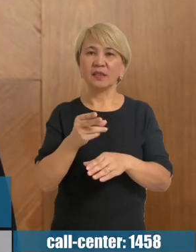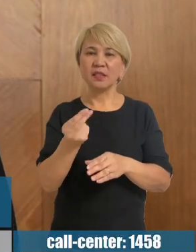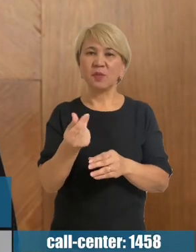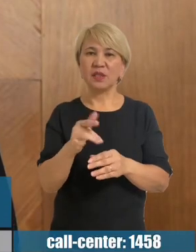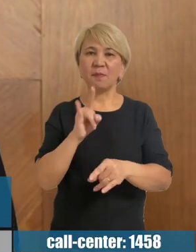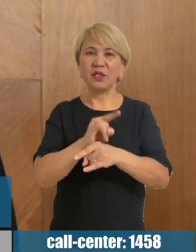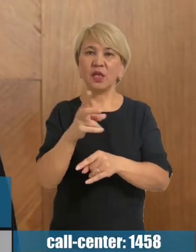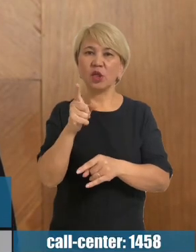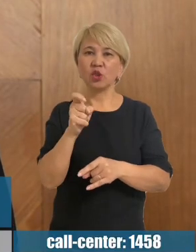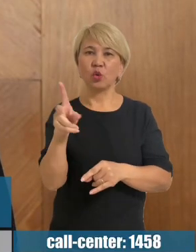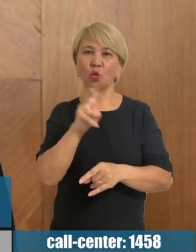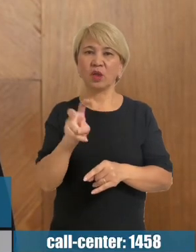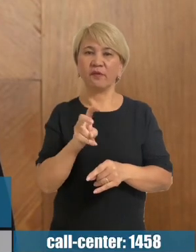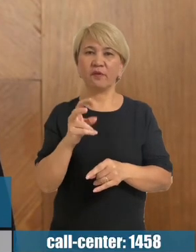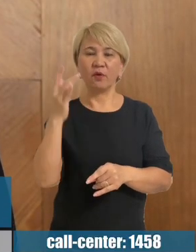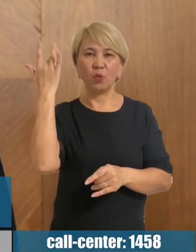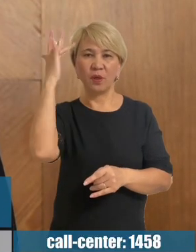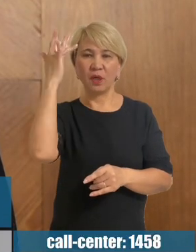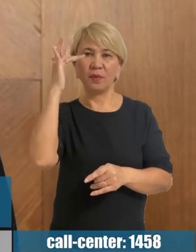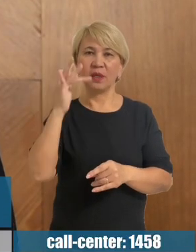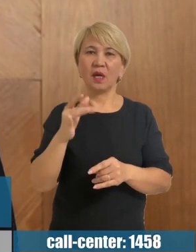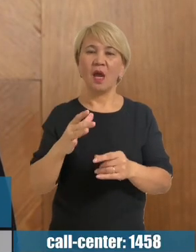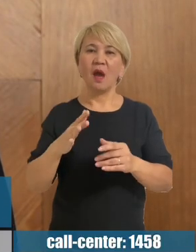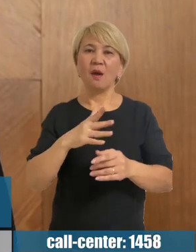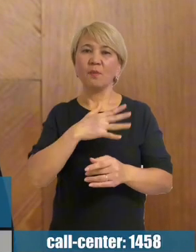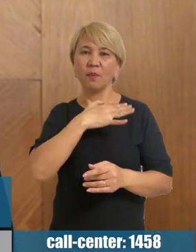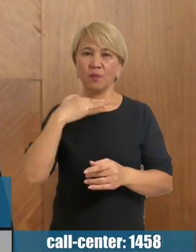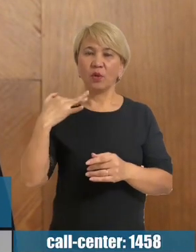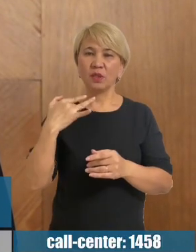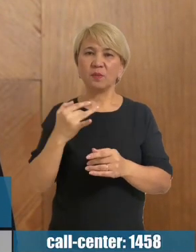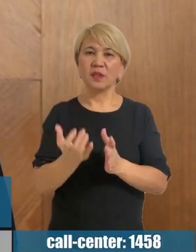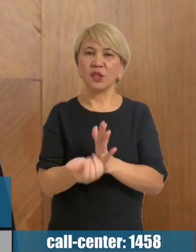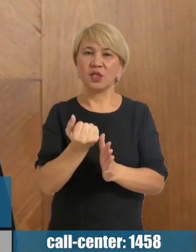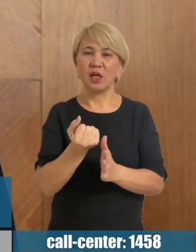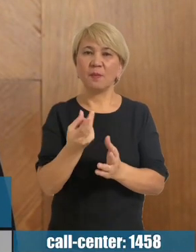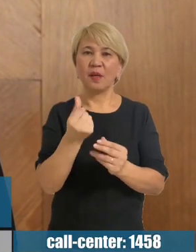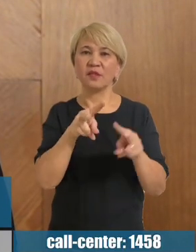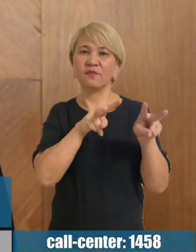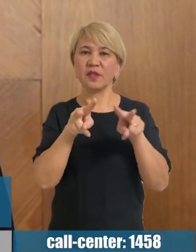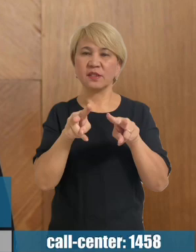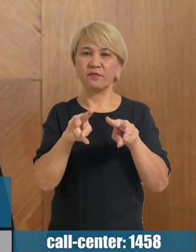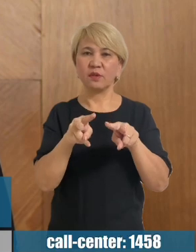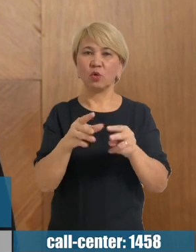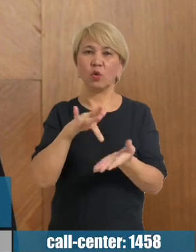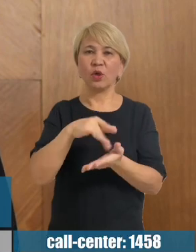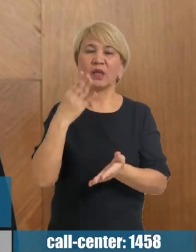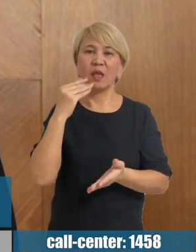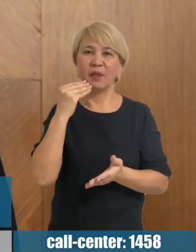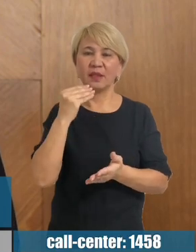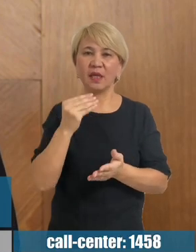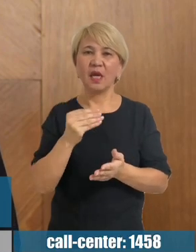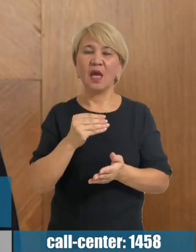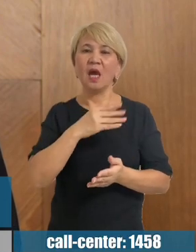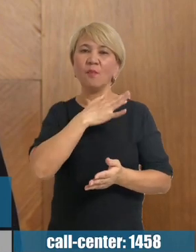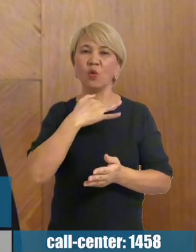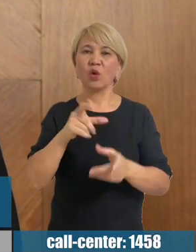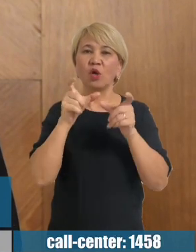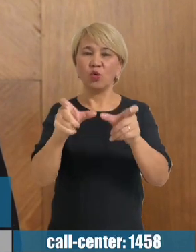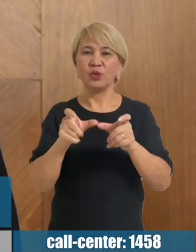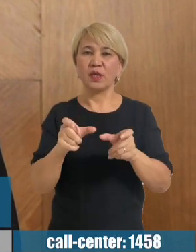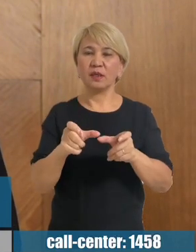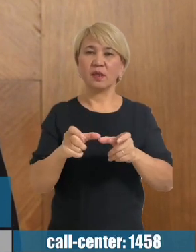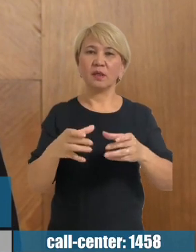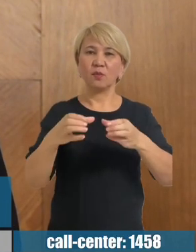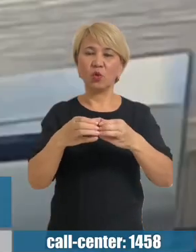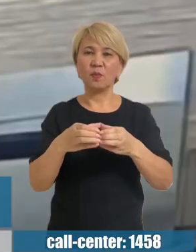Факт сбыта поддельных 100-долларовых купюр в крупном размере выявлен агентством по финансовому мониторингу в Алматы. Группа лиц задержана при